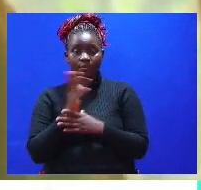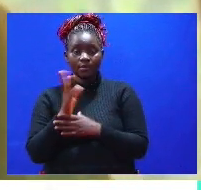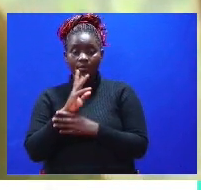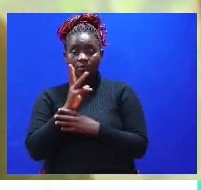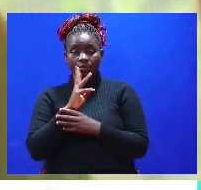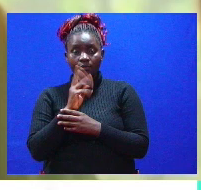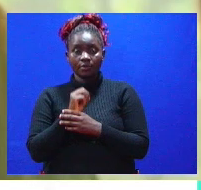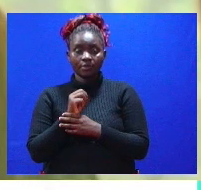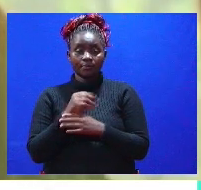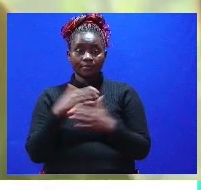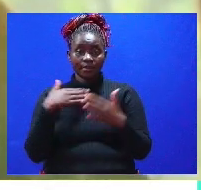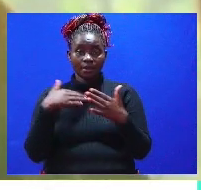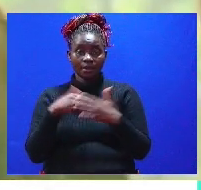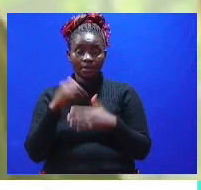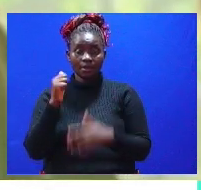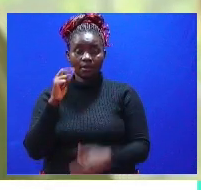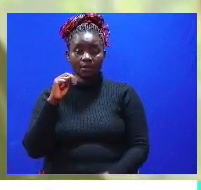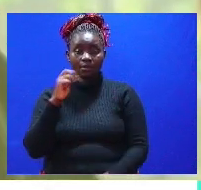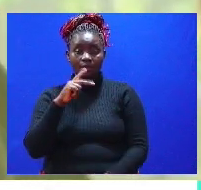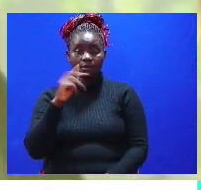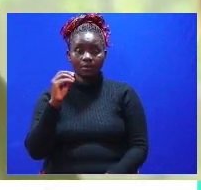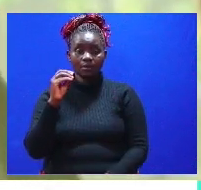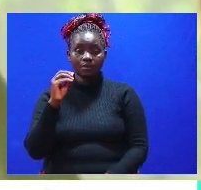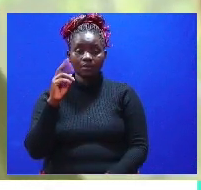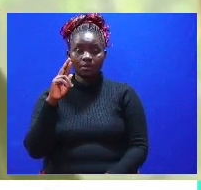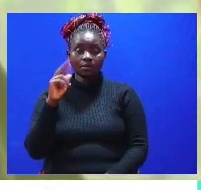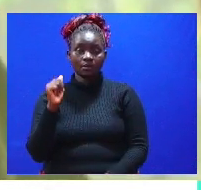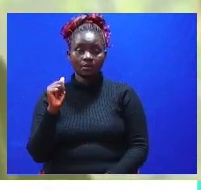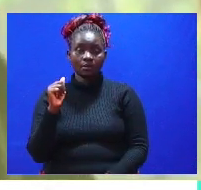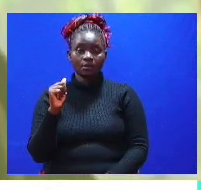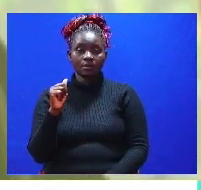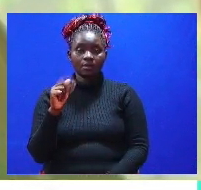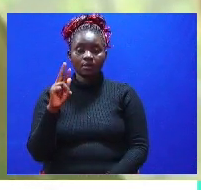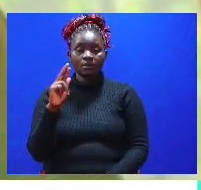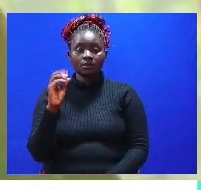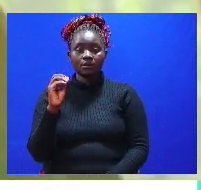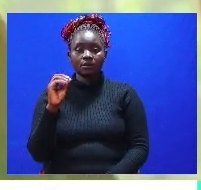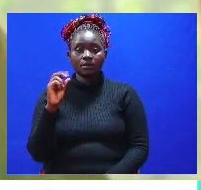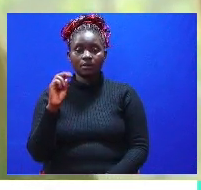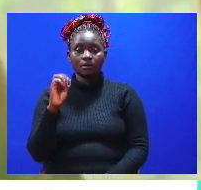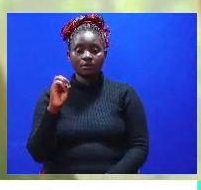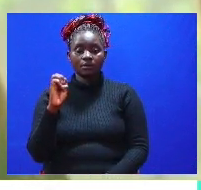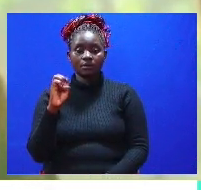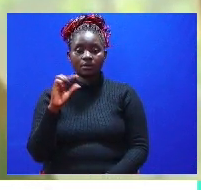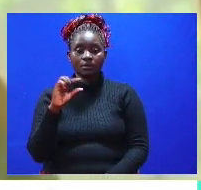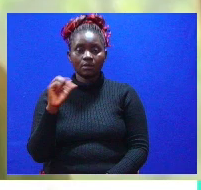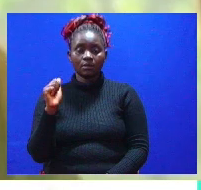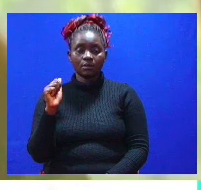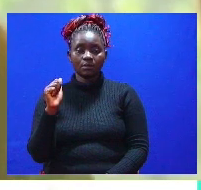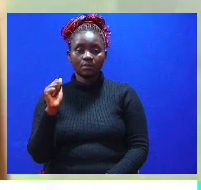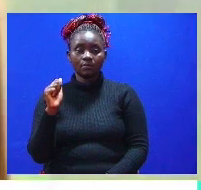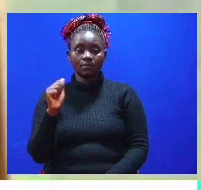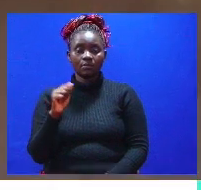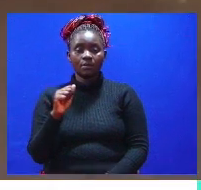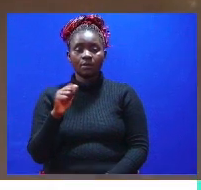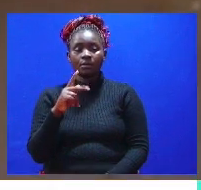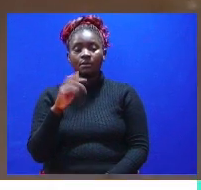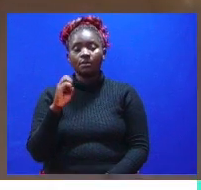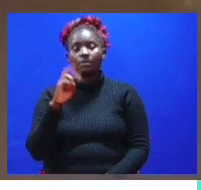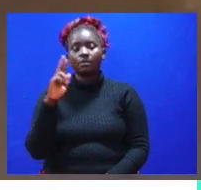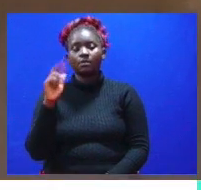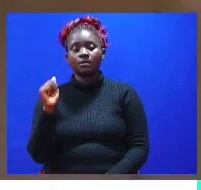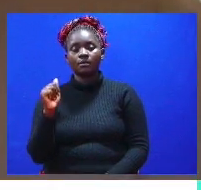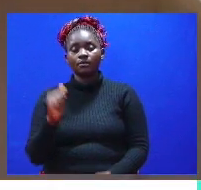Tutapanda miti pale Ankora, tutapanda miti pale Riomego, Nyabisimba na Kera.